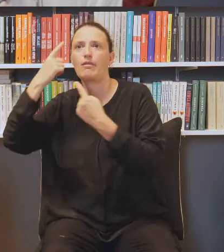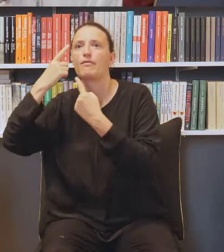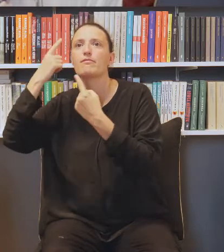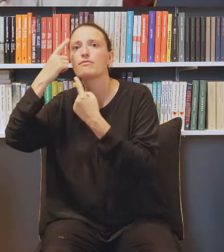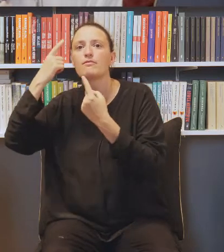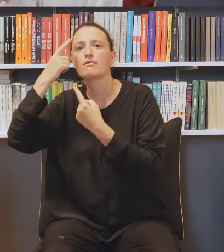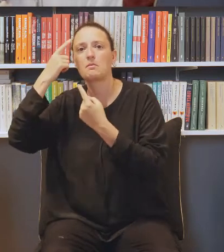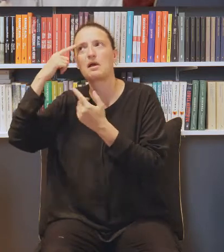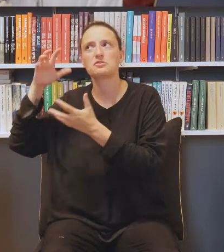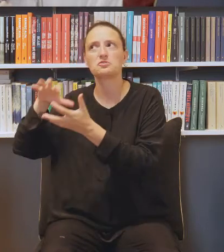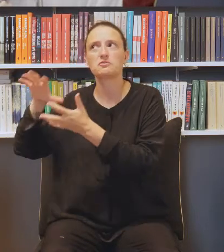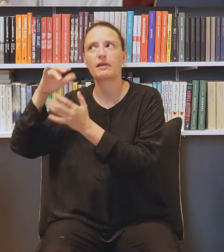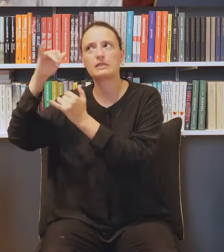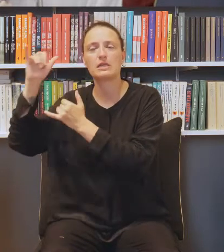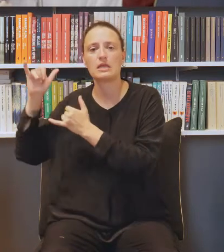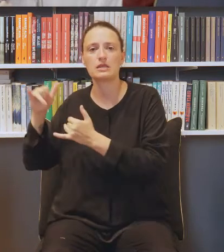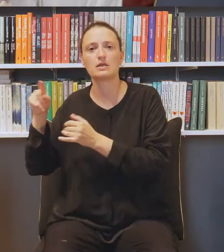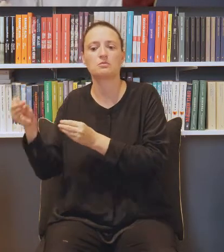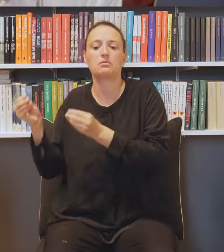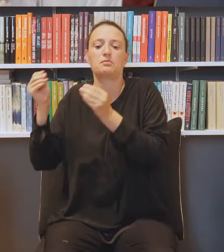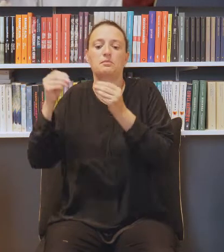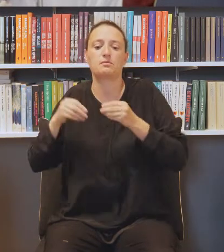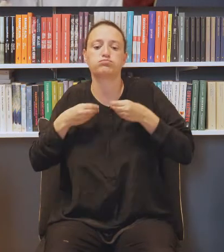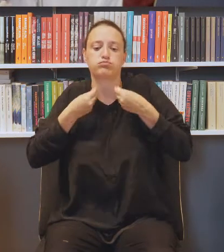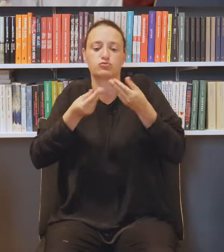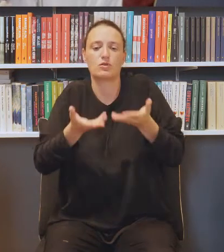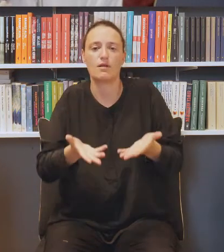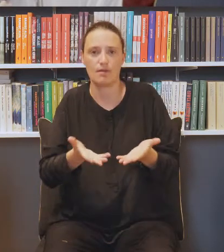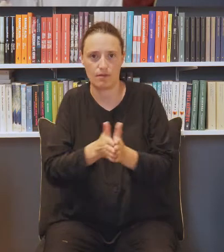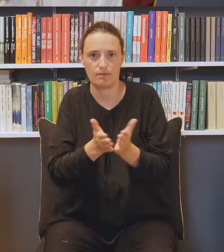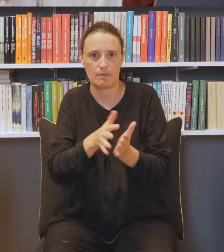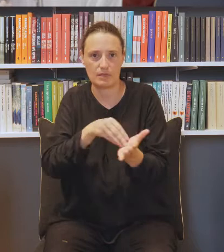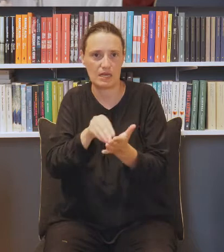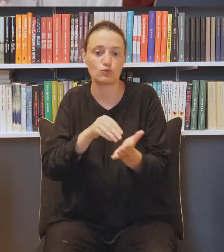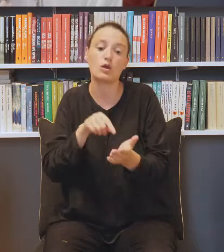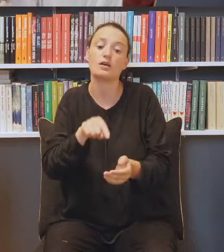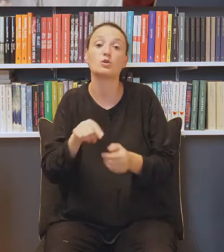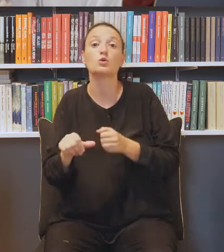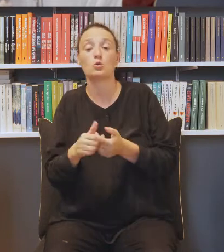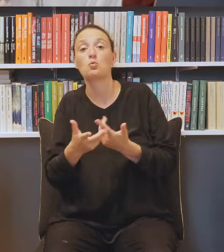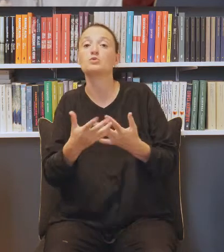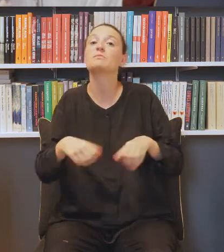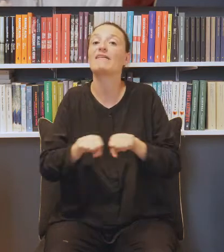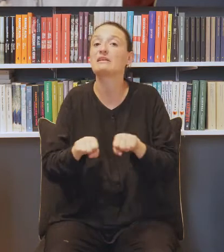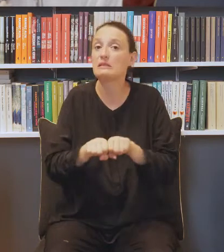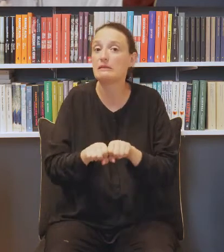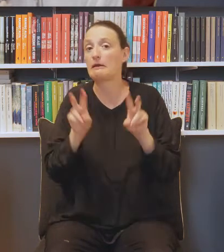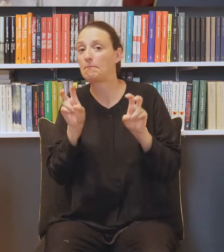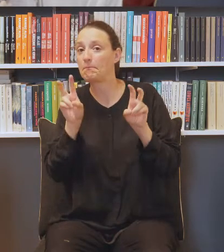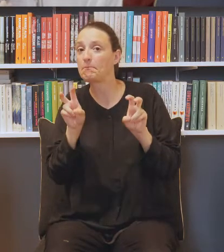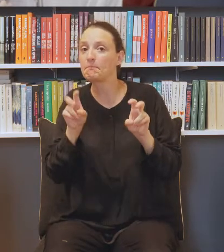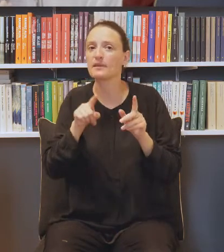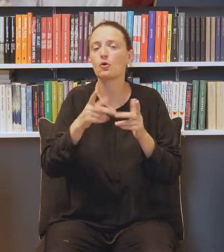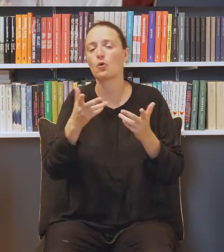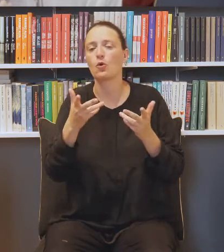przemyślenia wobec świata i innych ludzi przelewać na literaturę i usprawiedliwiać to fikcją literacką. Ale